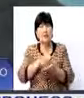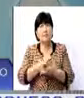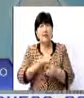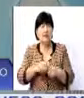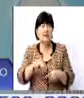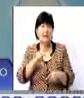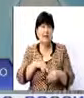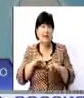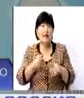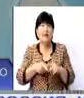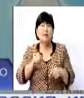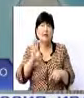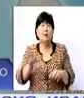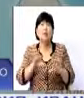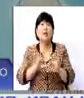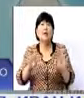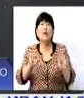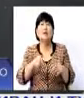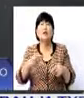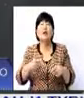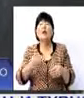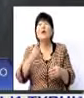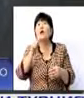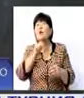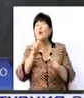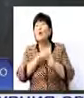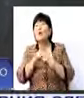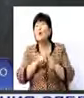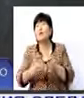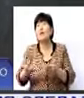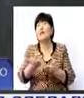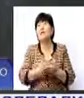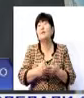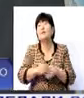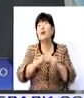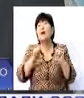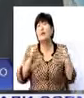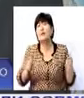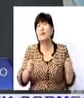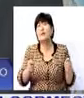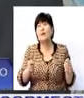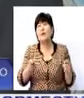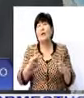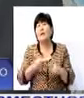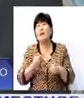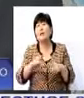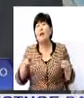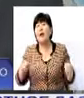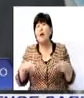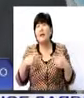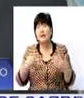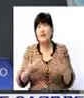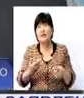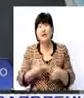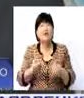продукцией. Здесь она будет рассказывать людям, дегустировать, собирать презентацию, кулинарную школу организовать,